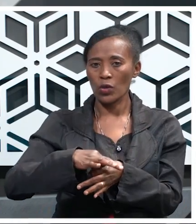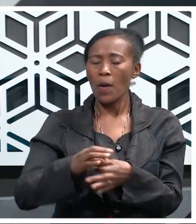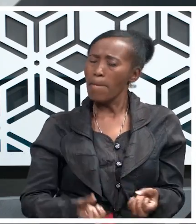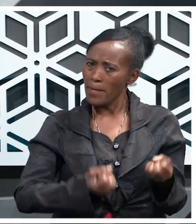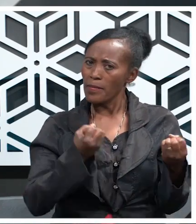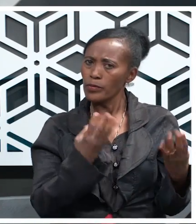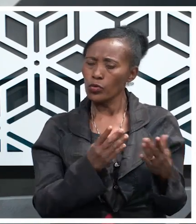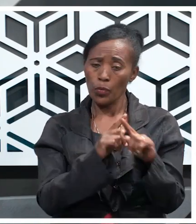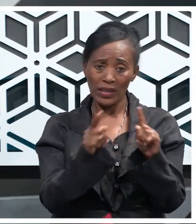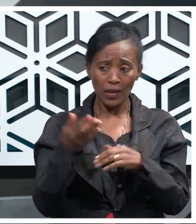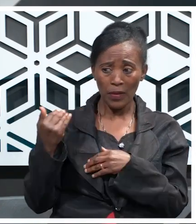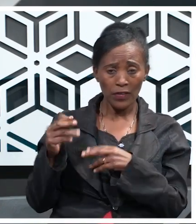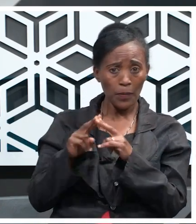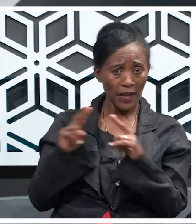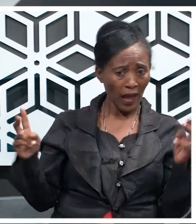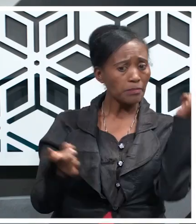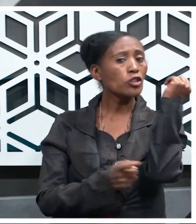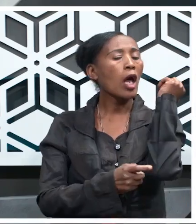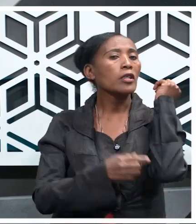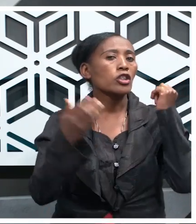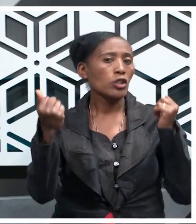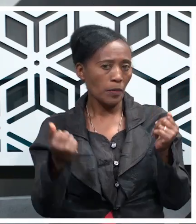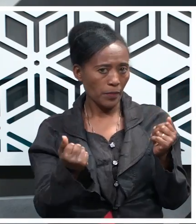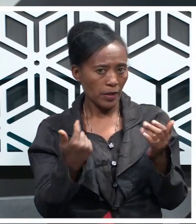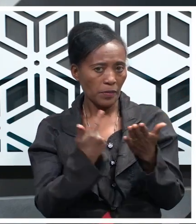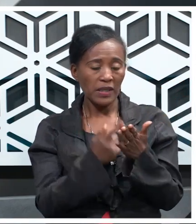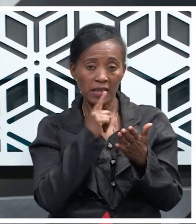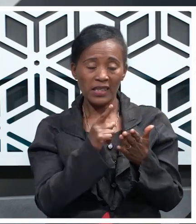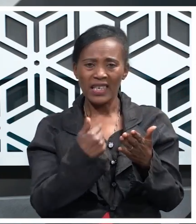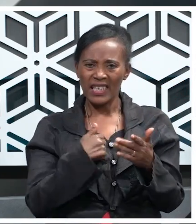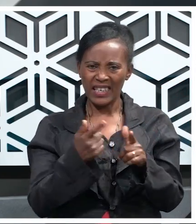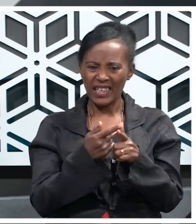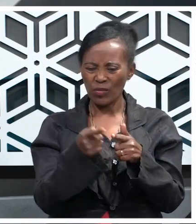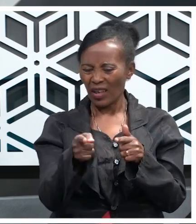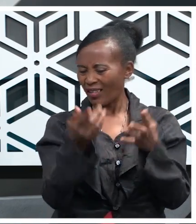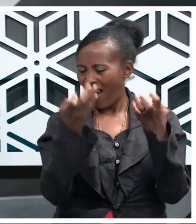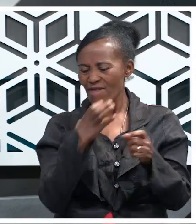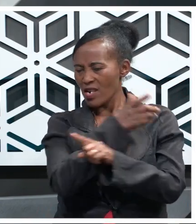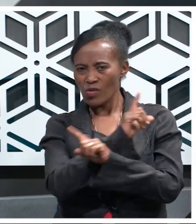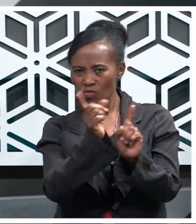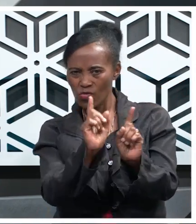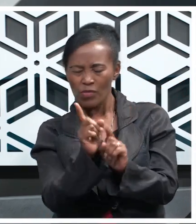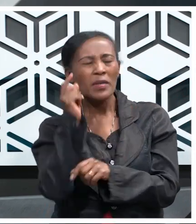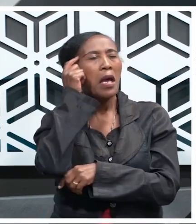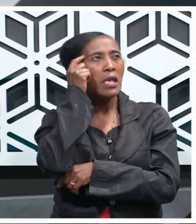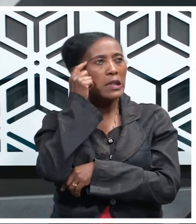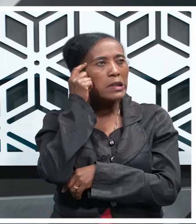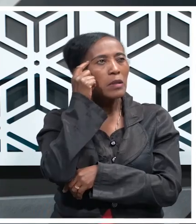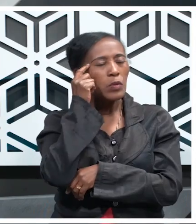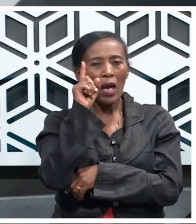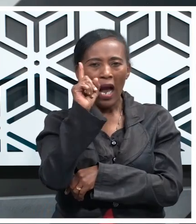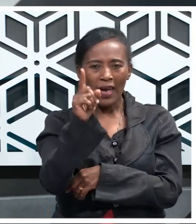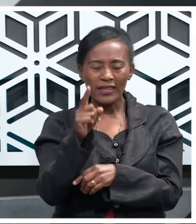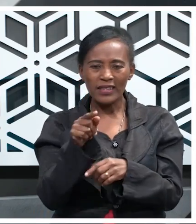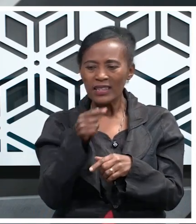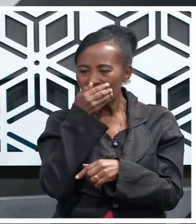የሚቀጠሩት በብዙ በተለይ በፊት በጣም ቻሌንጅ ነበረ በሱ ነው የሚቀጠሩት እና እኔ ደግሞ ያህንን አልፈለግኩትም ምን አሰብኩኝ